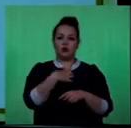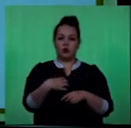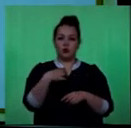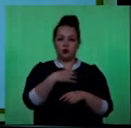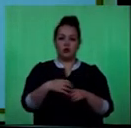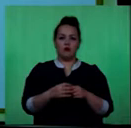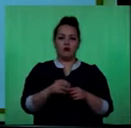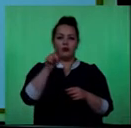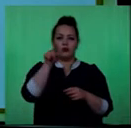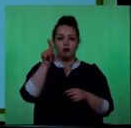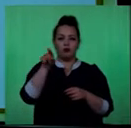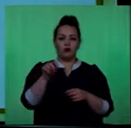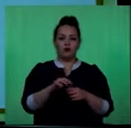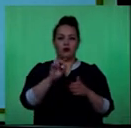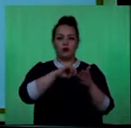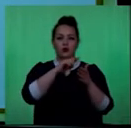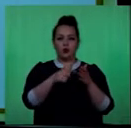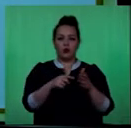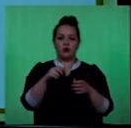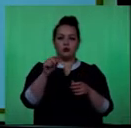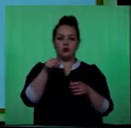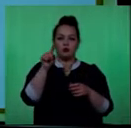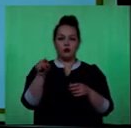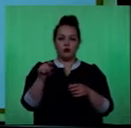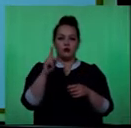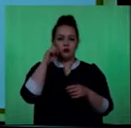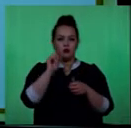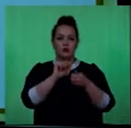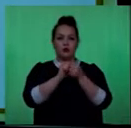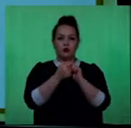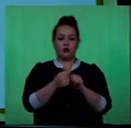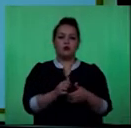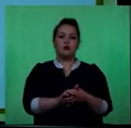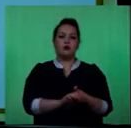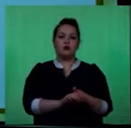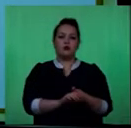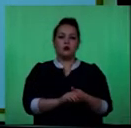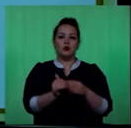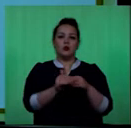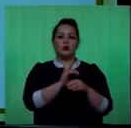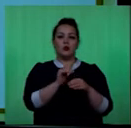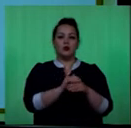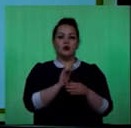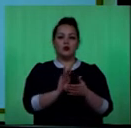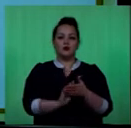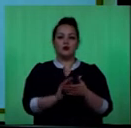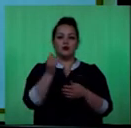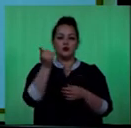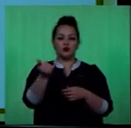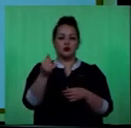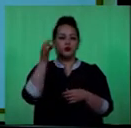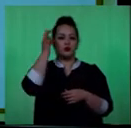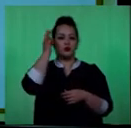корень приставку и суффикс запомнили молодцы а сейчас